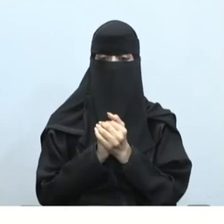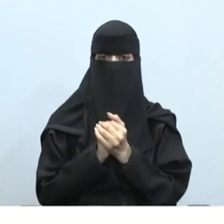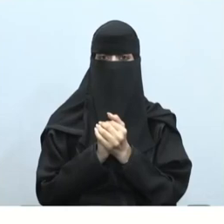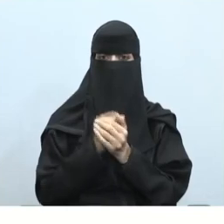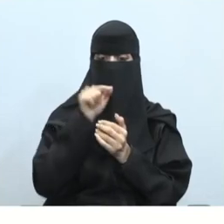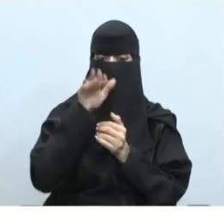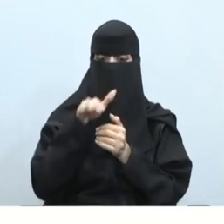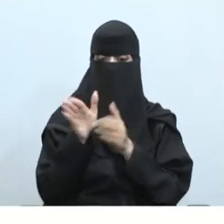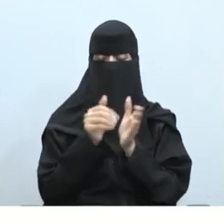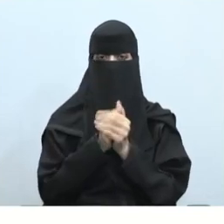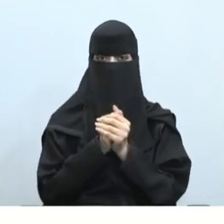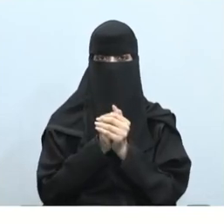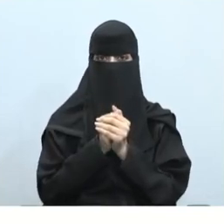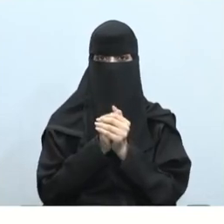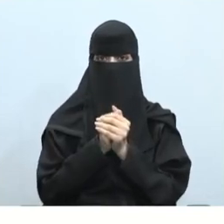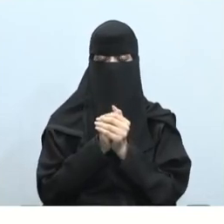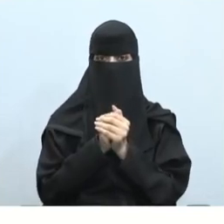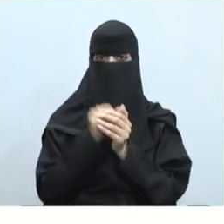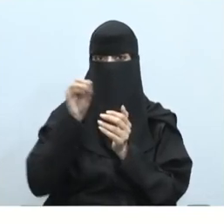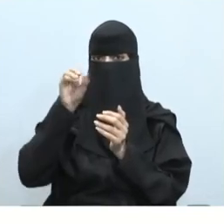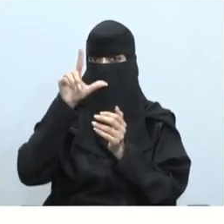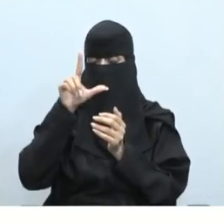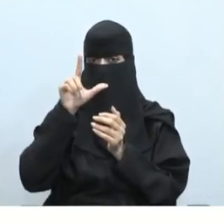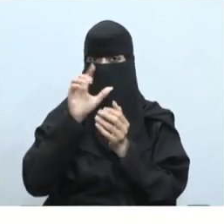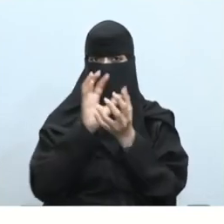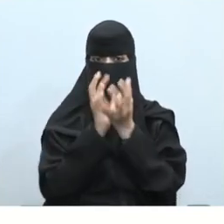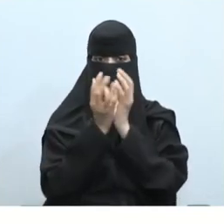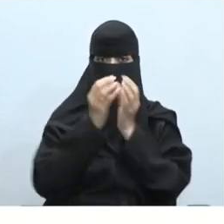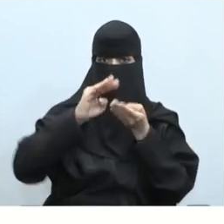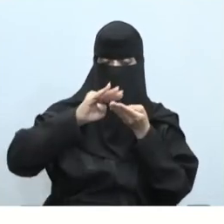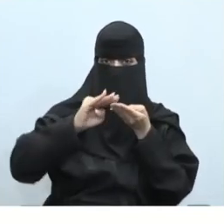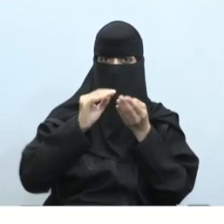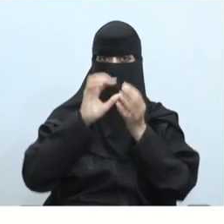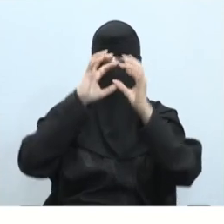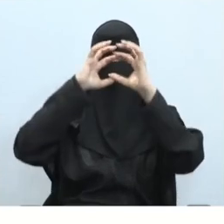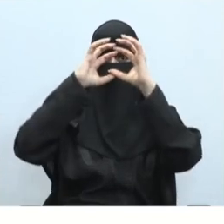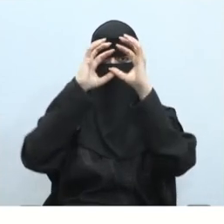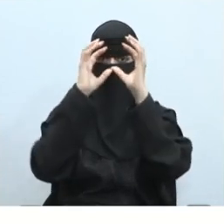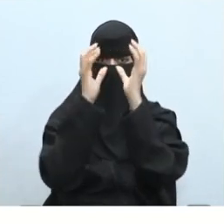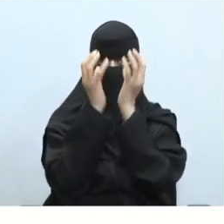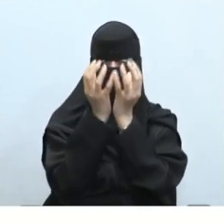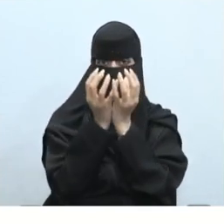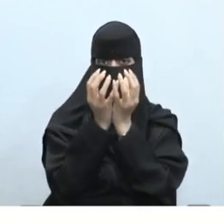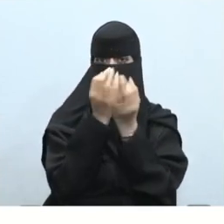ولكن ابنائي هل الارض كرويه كامله الاستداره